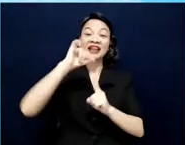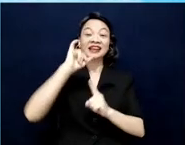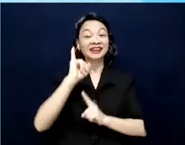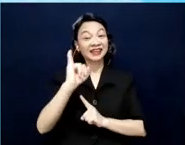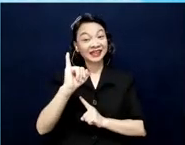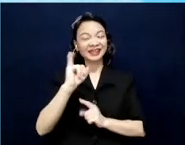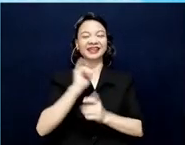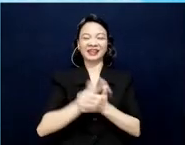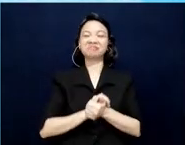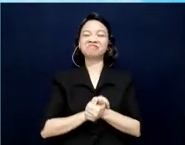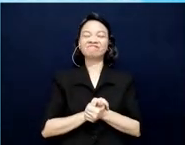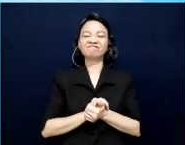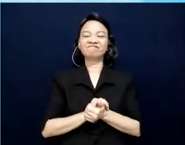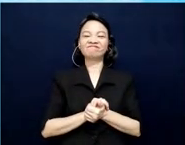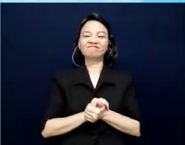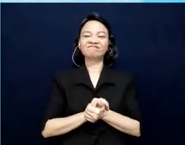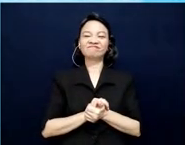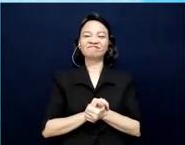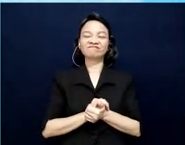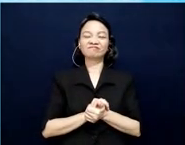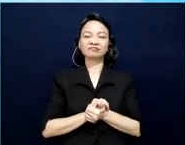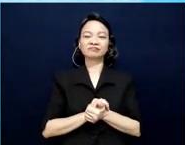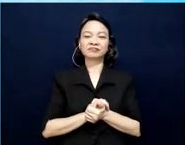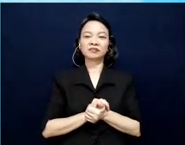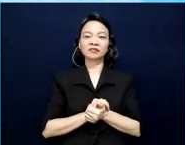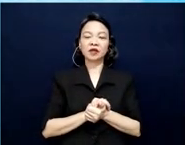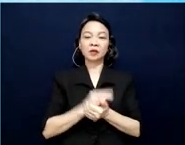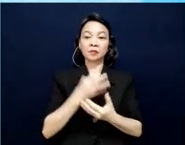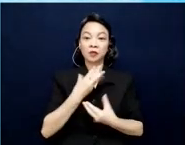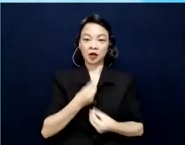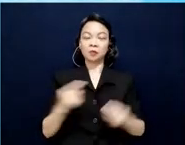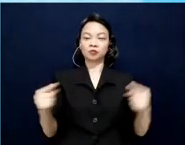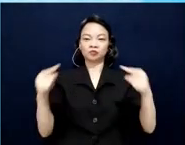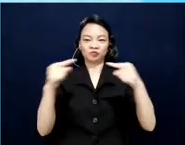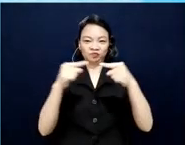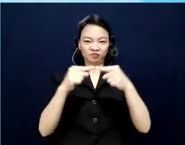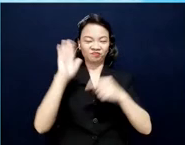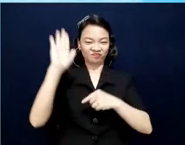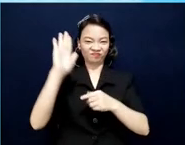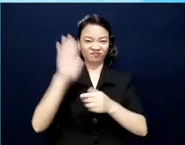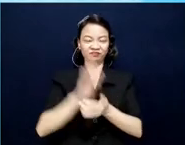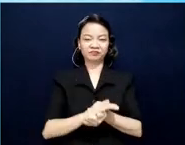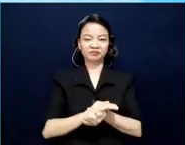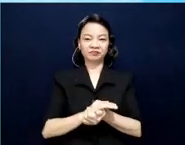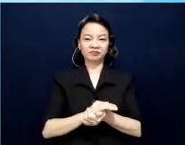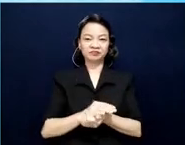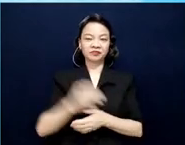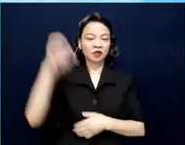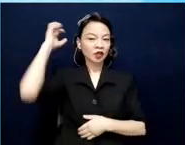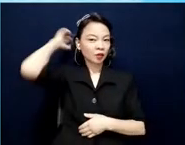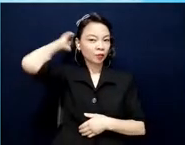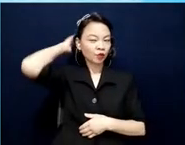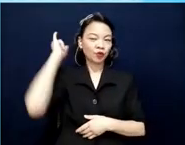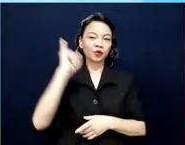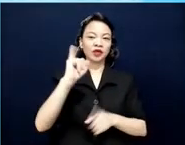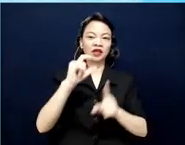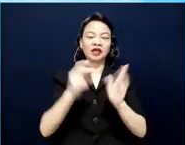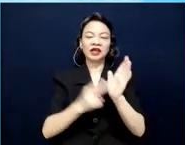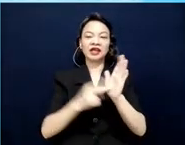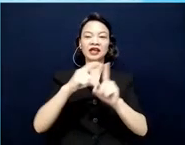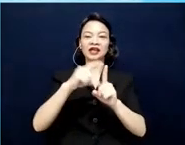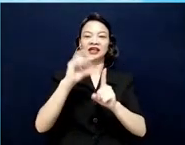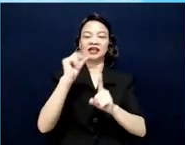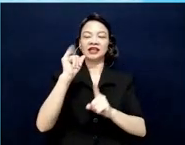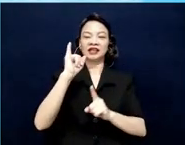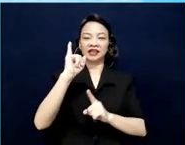Baik, nanti kita juga berharap beliau bisa bergabung. Ada Ibu Indri Oktaviani, Adolescent Health and Agency, Program Manager Yayasan